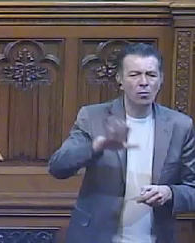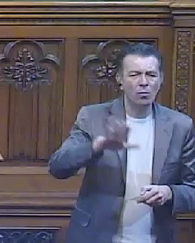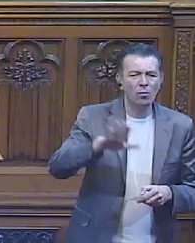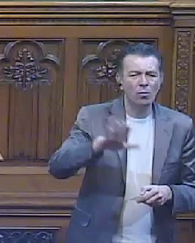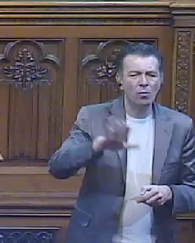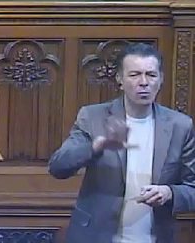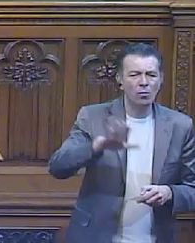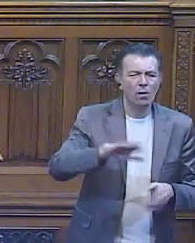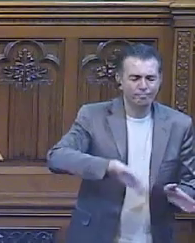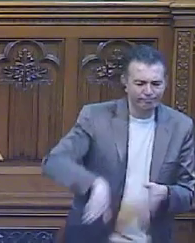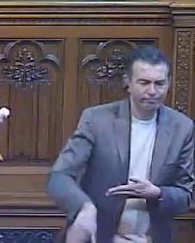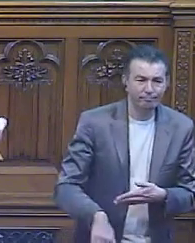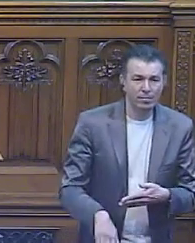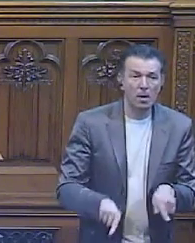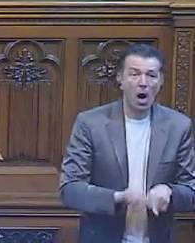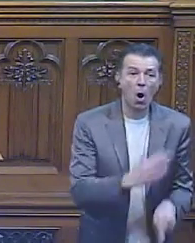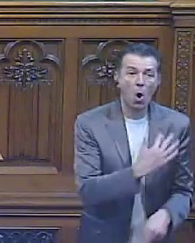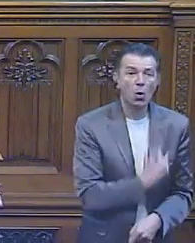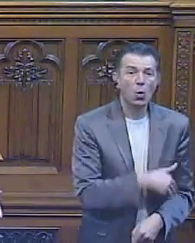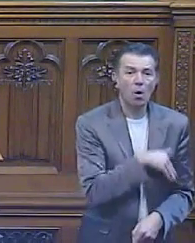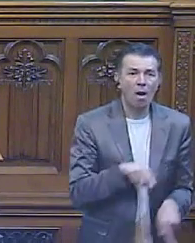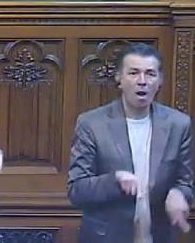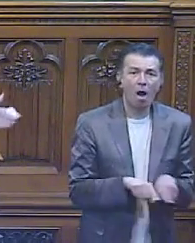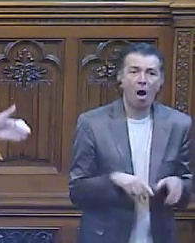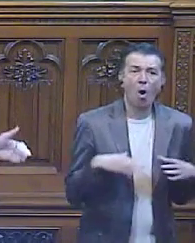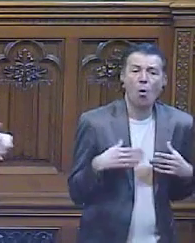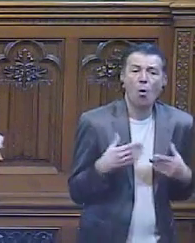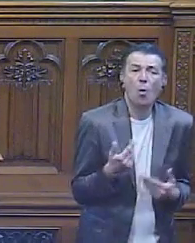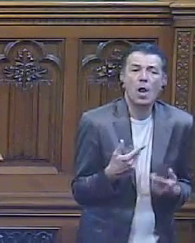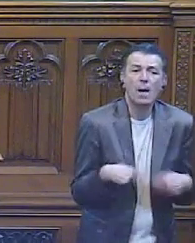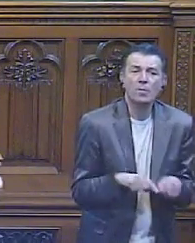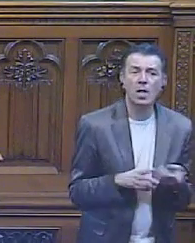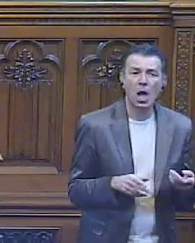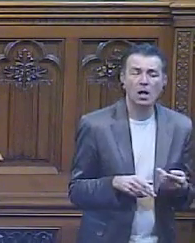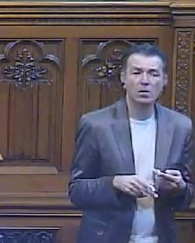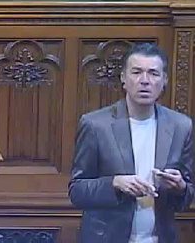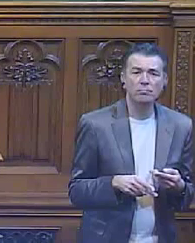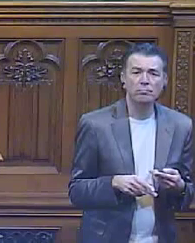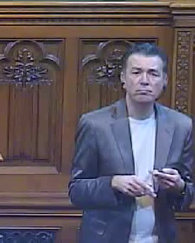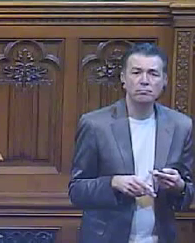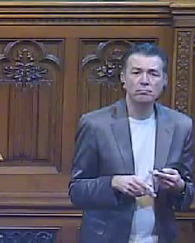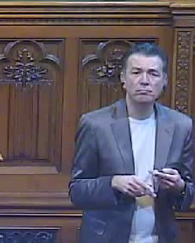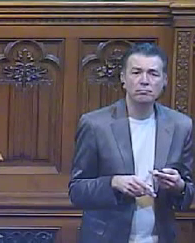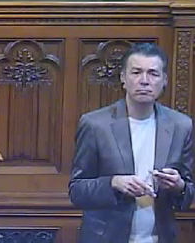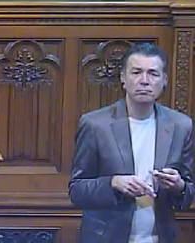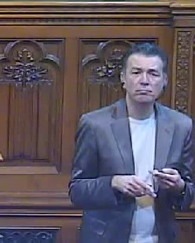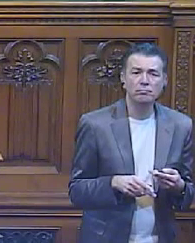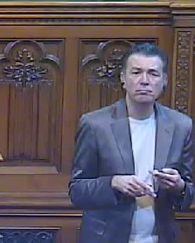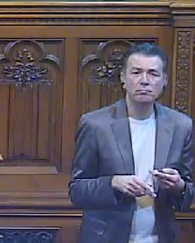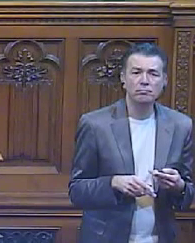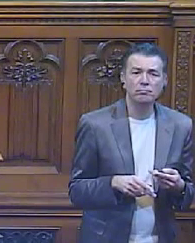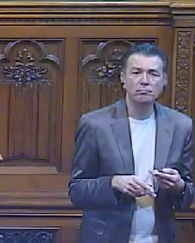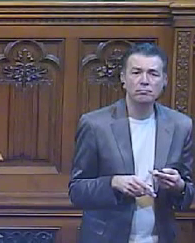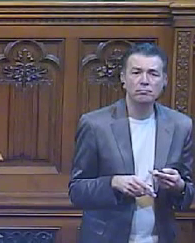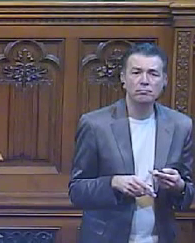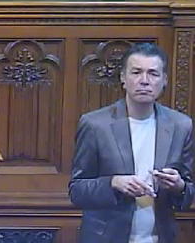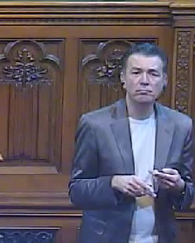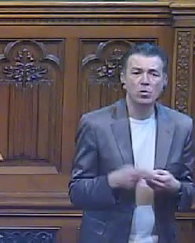ein Urlaubsland. Ja, dort ist auch so schlimm, dass man nur weiter möchte. Slowenien, detto. Und in Wirklichkeit